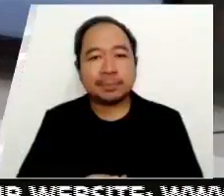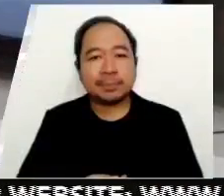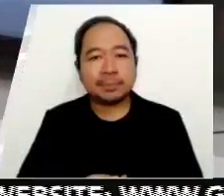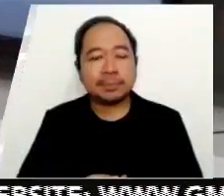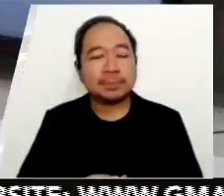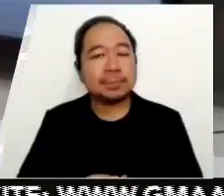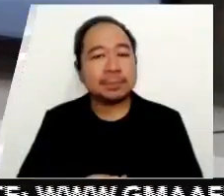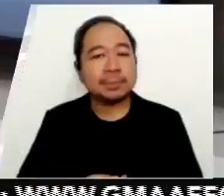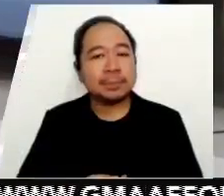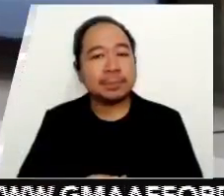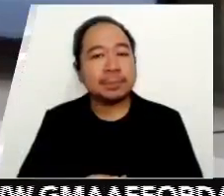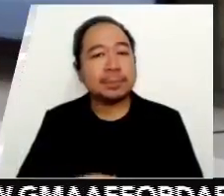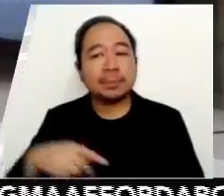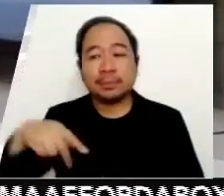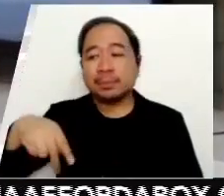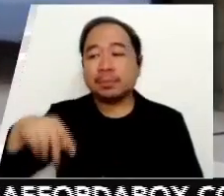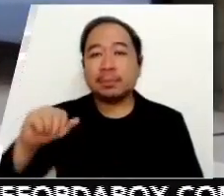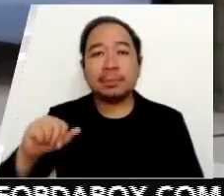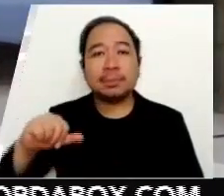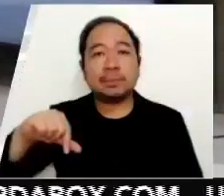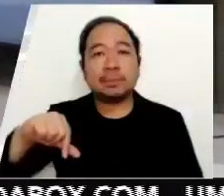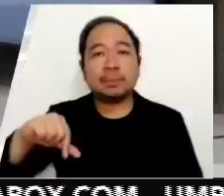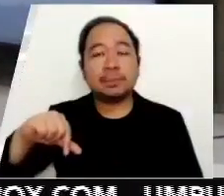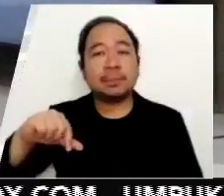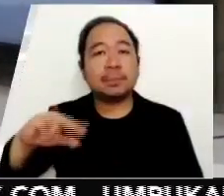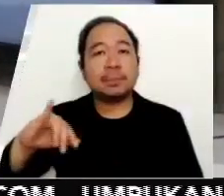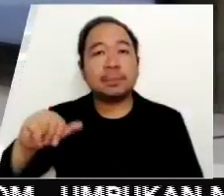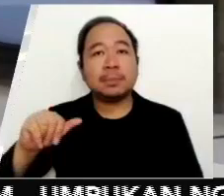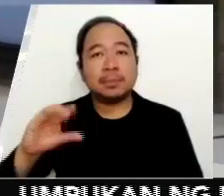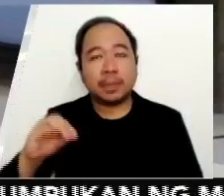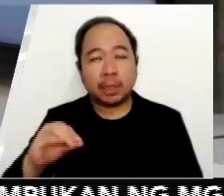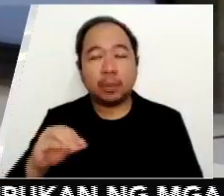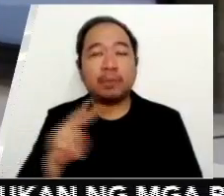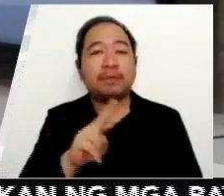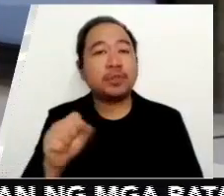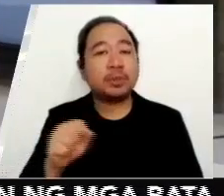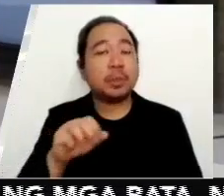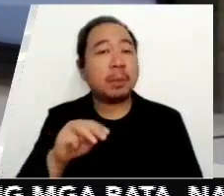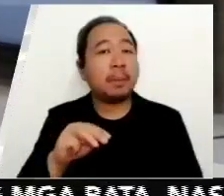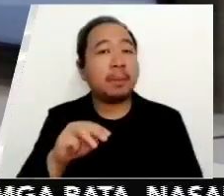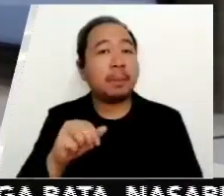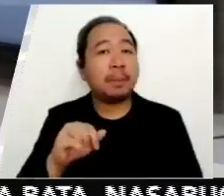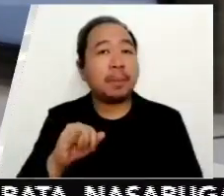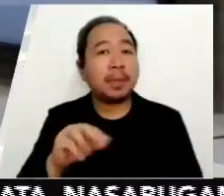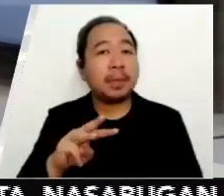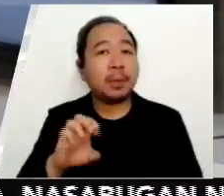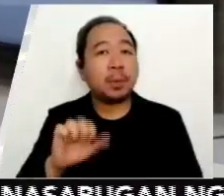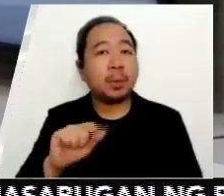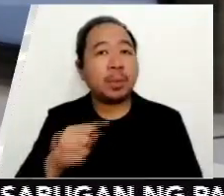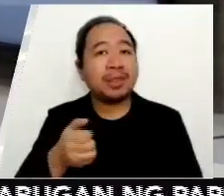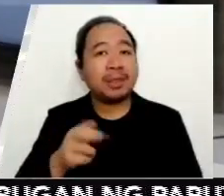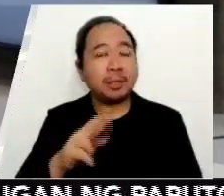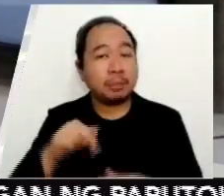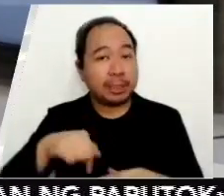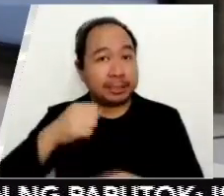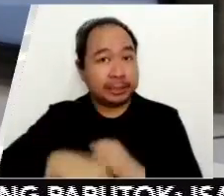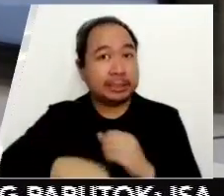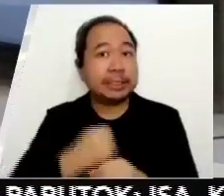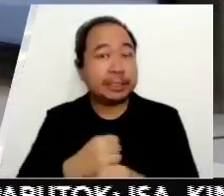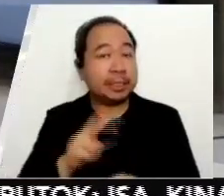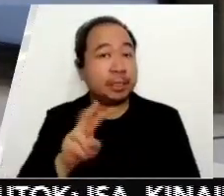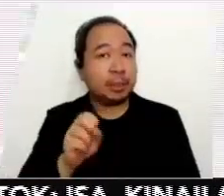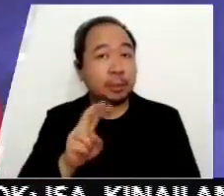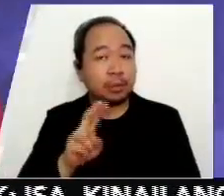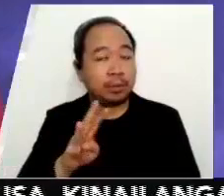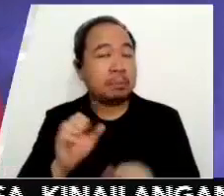Pacquiao versus Mayweather ngayong 2024? Posible raw yan, lalo't handa umano si pambansang kamao Manny